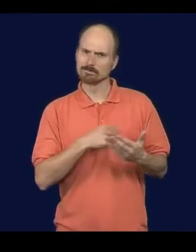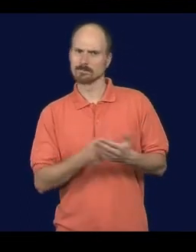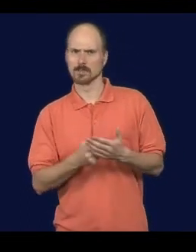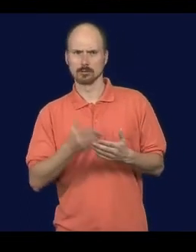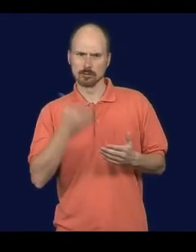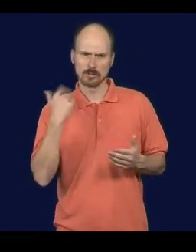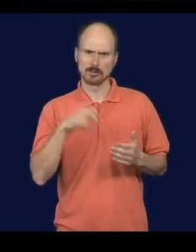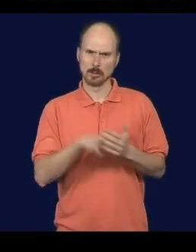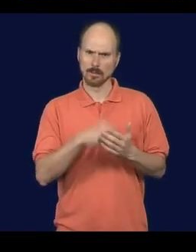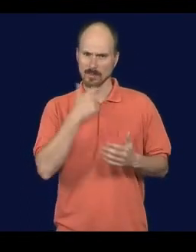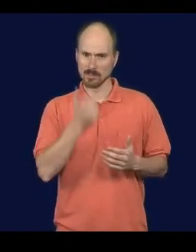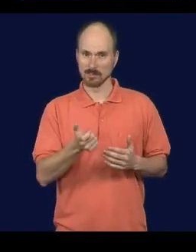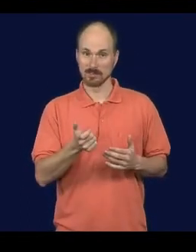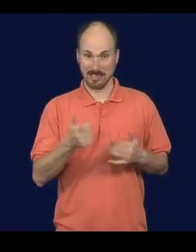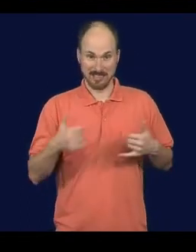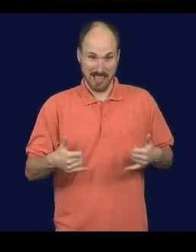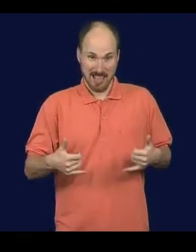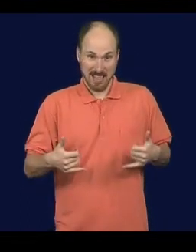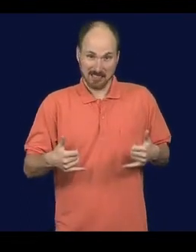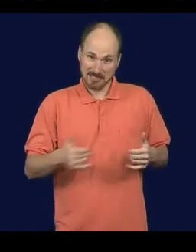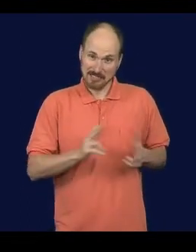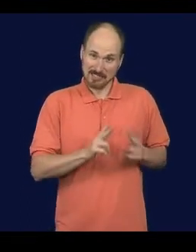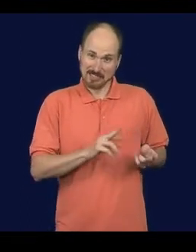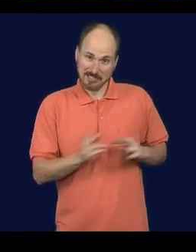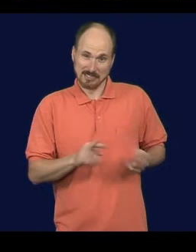Dobrý den, děkuju za dotaz.